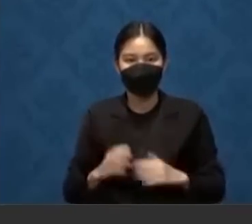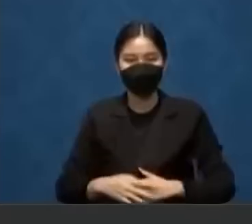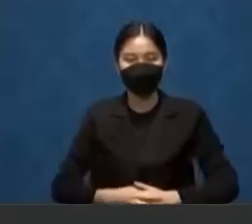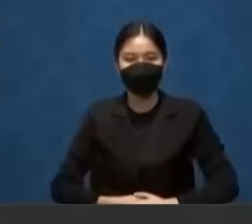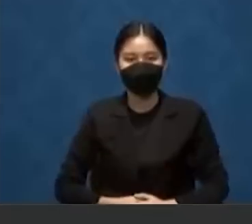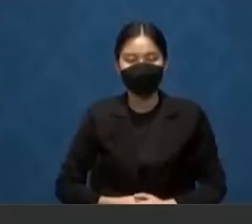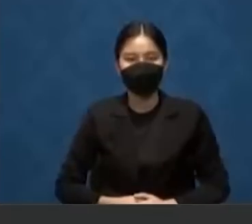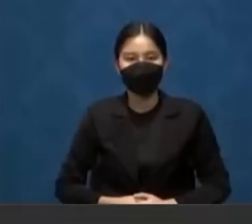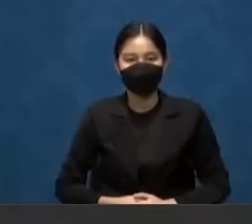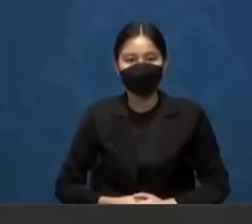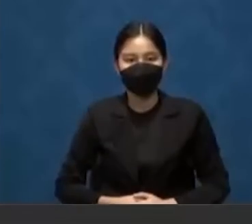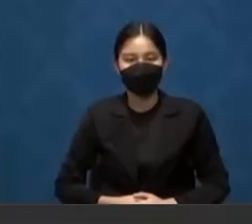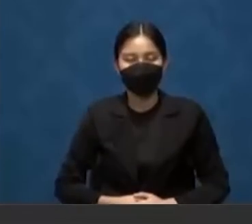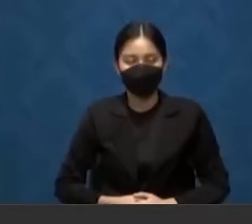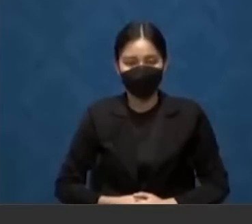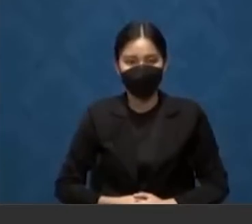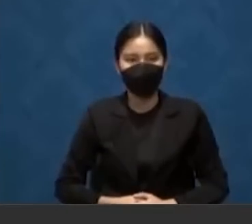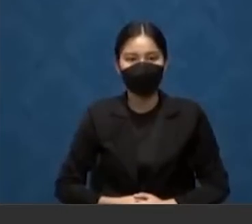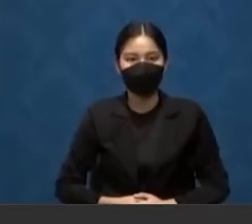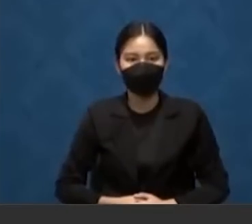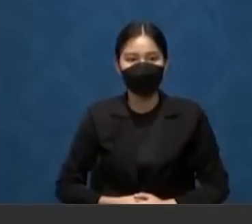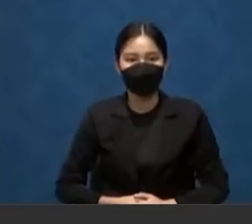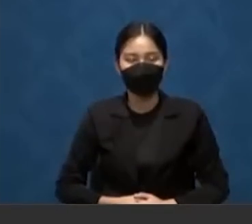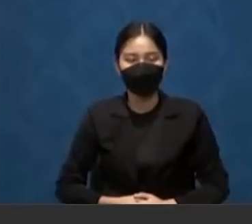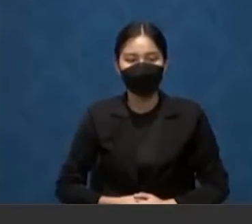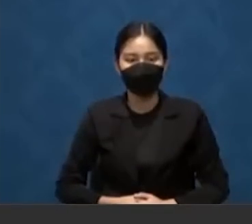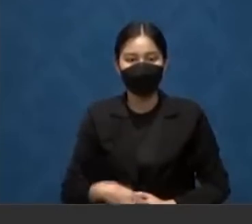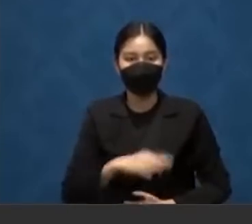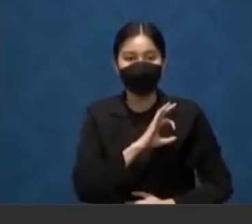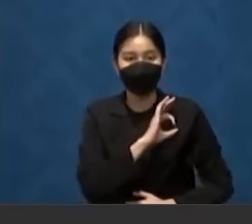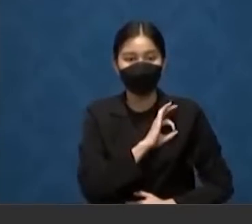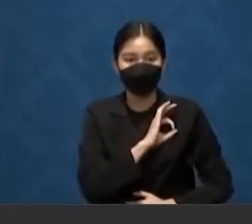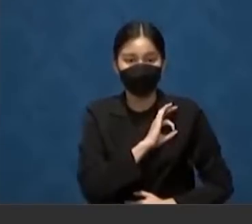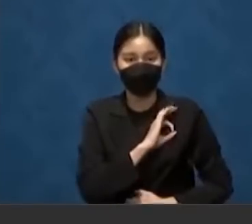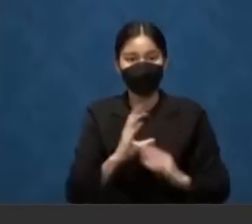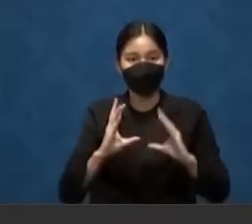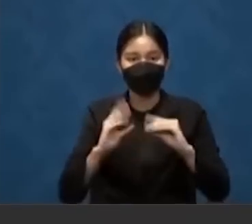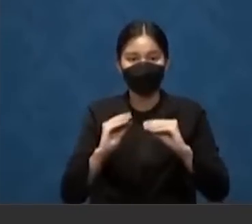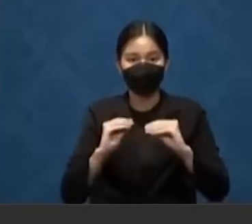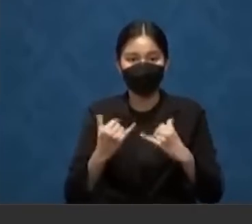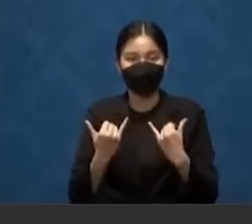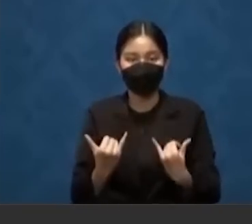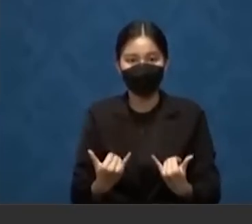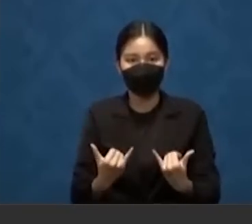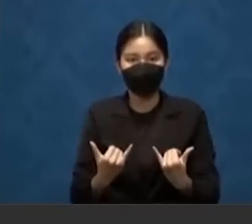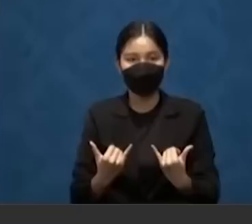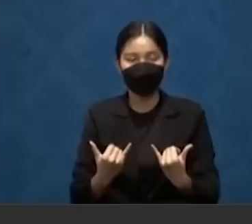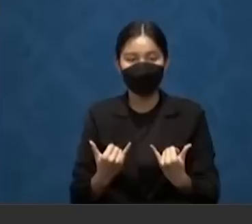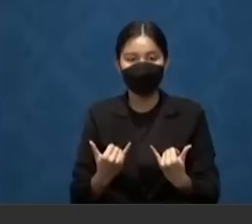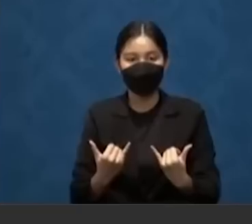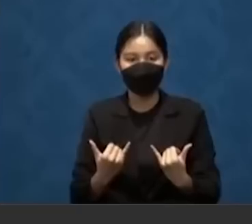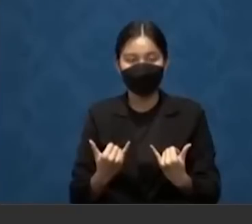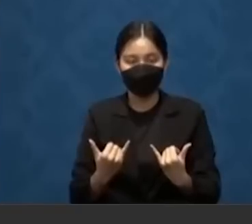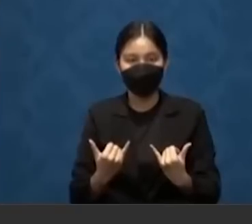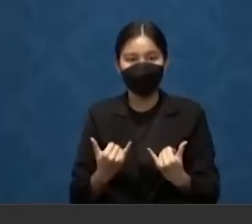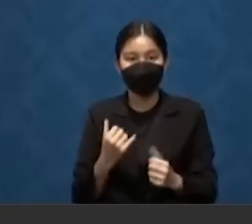เมอเป็เช่นนี้ จำนวนสมาชิสภาพุทธนตรในขณะนี้ที่สามารถวติ